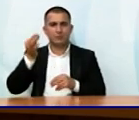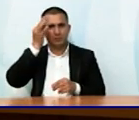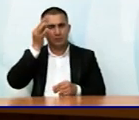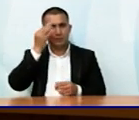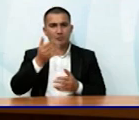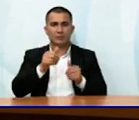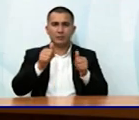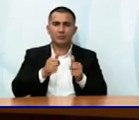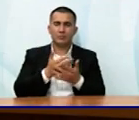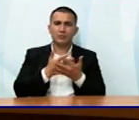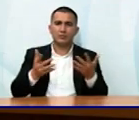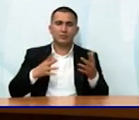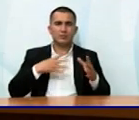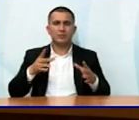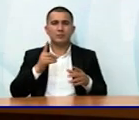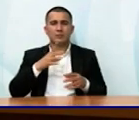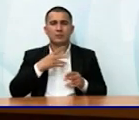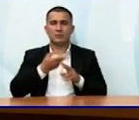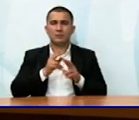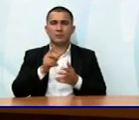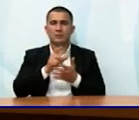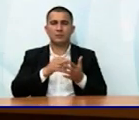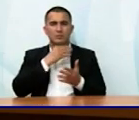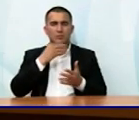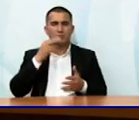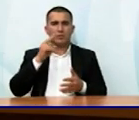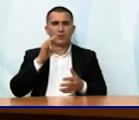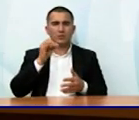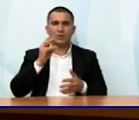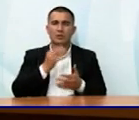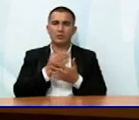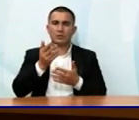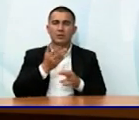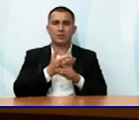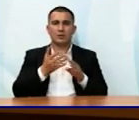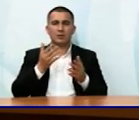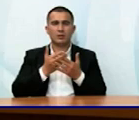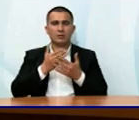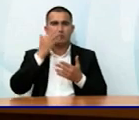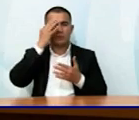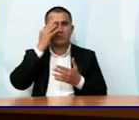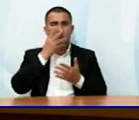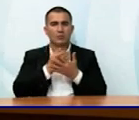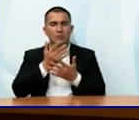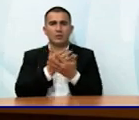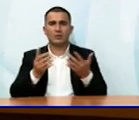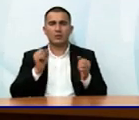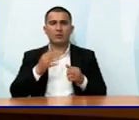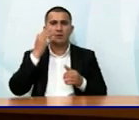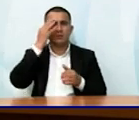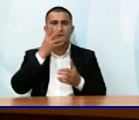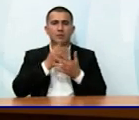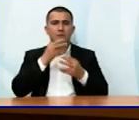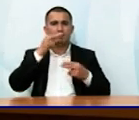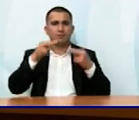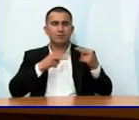shakli jihatdan nasr va nazmda yozilishi va ko'plab dostonlarda uchraydigan holat tush lavhasi borligi. Ular tushda bir-birini